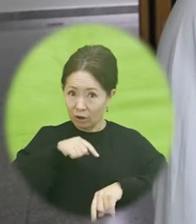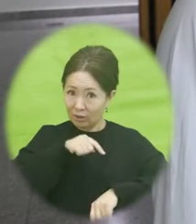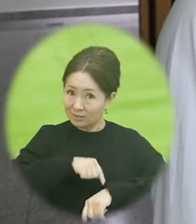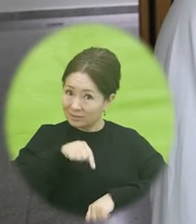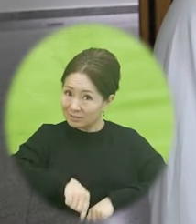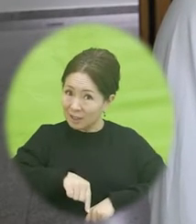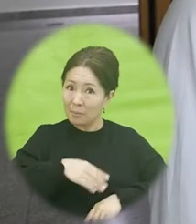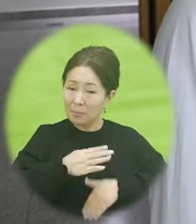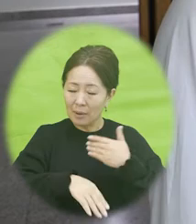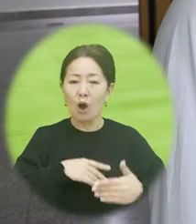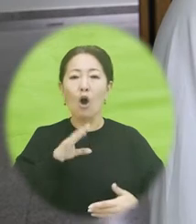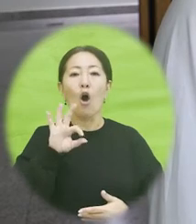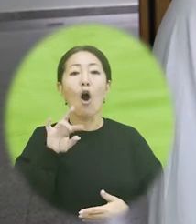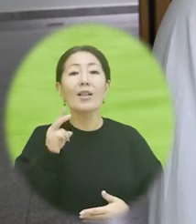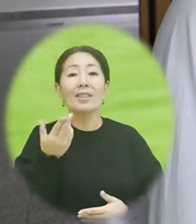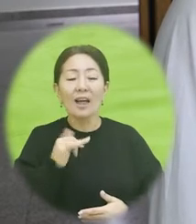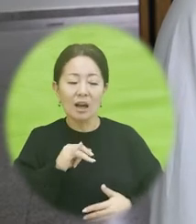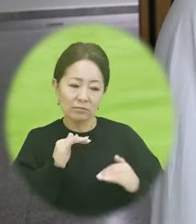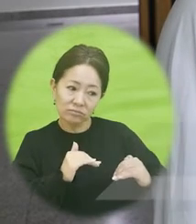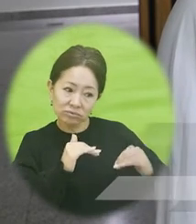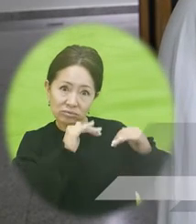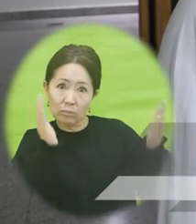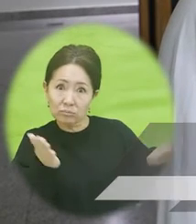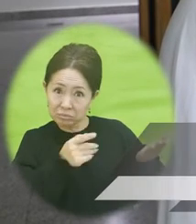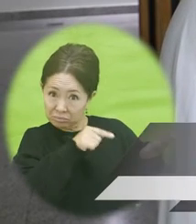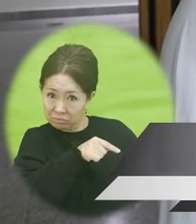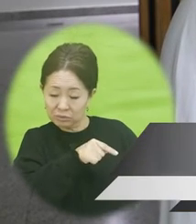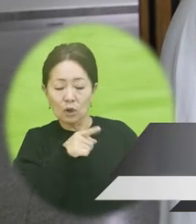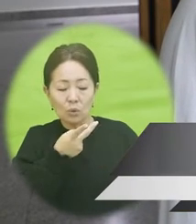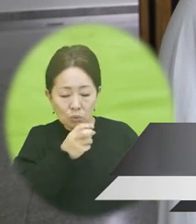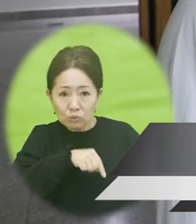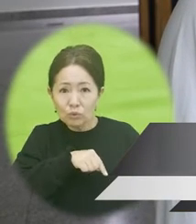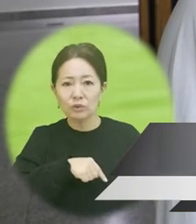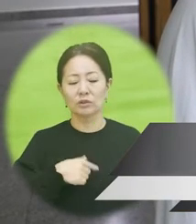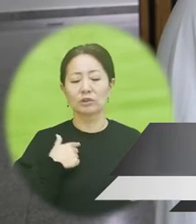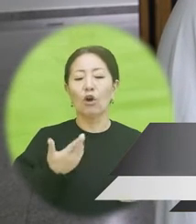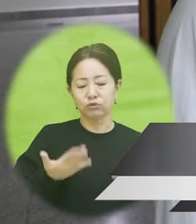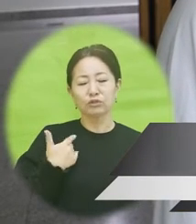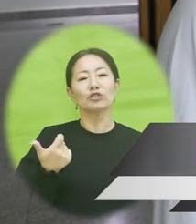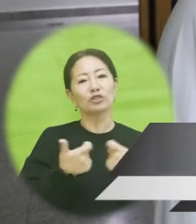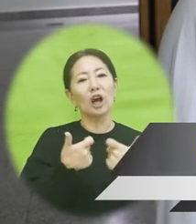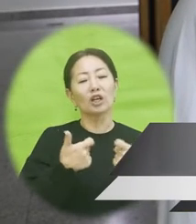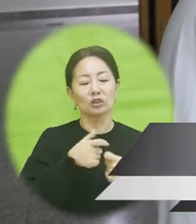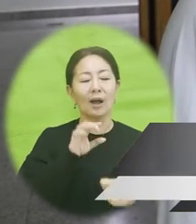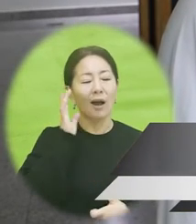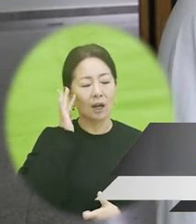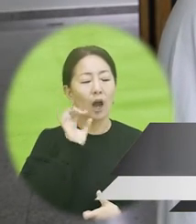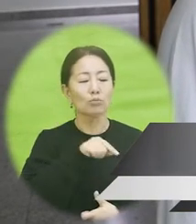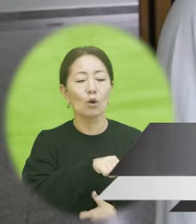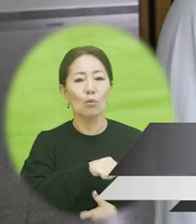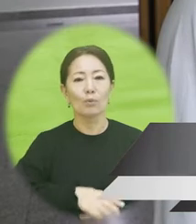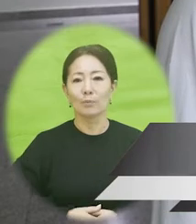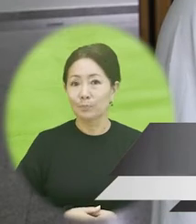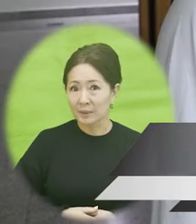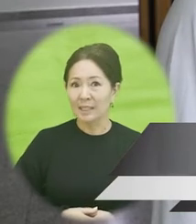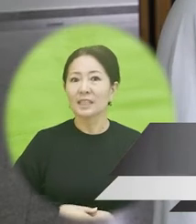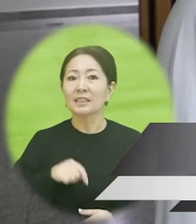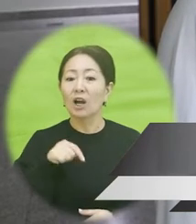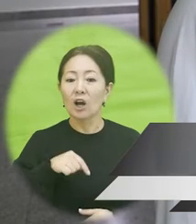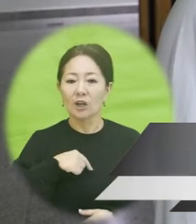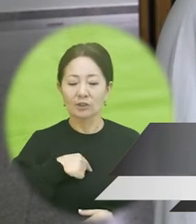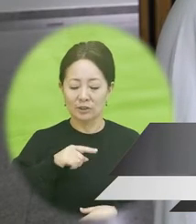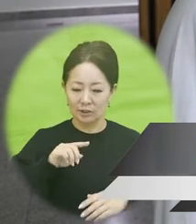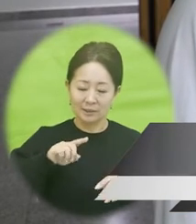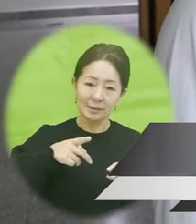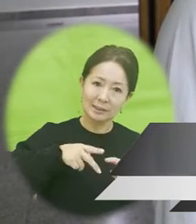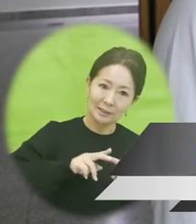үед, за тэгээд ийм онлайн үйлчлэгээ яг хөгжиж байгаа энэ үед бол яг маш их тохирсон зүг зүйтэй ийм арга хэмжээ болсон байлээ. Тэгээ одоо яг засах